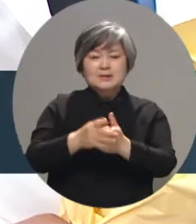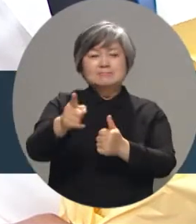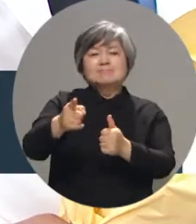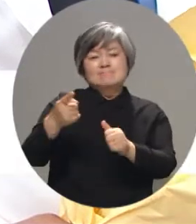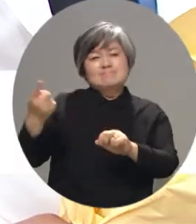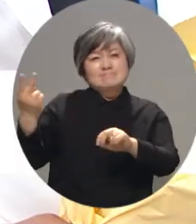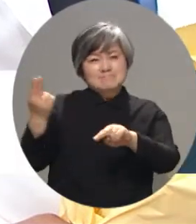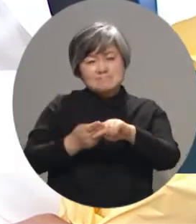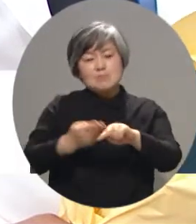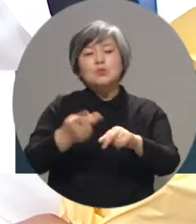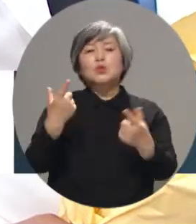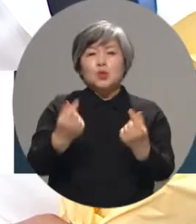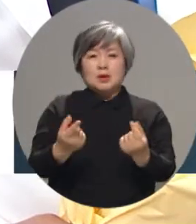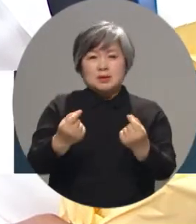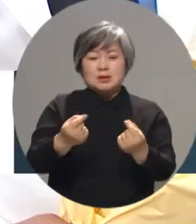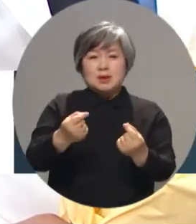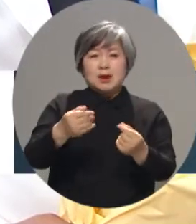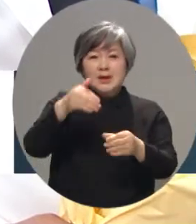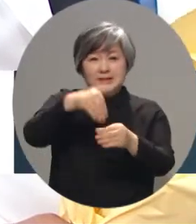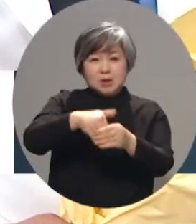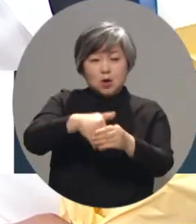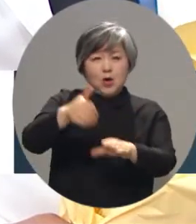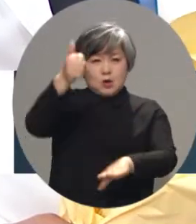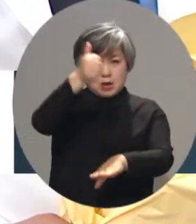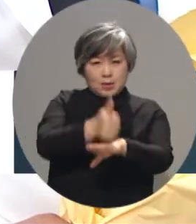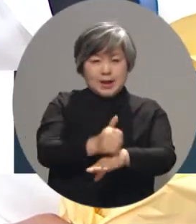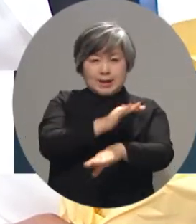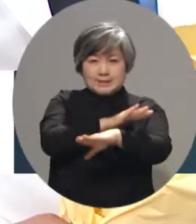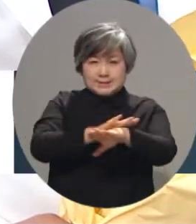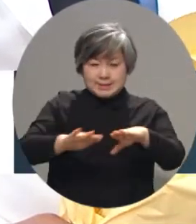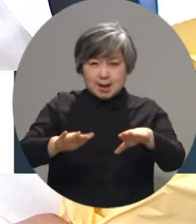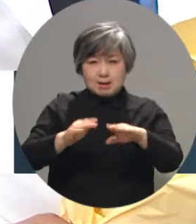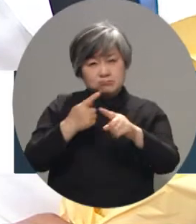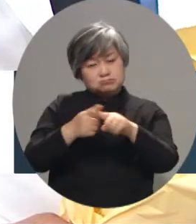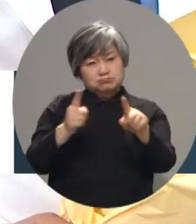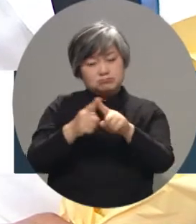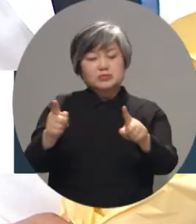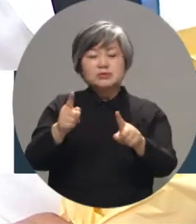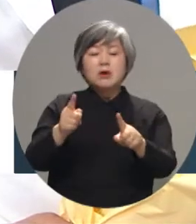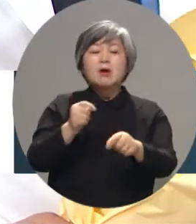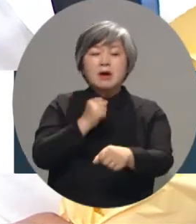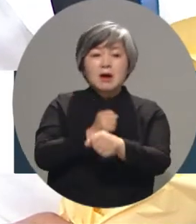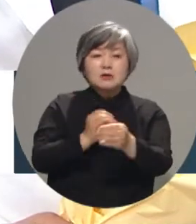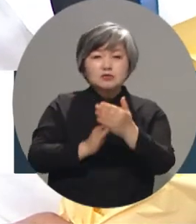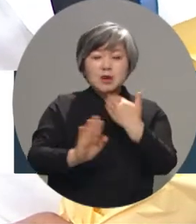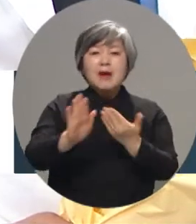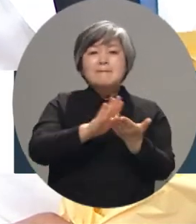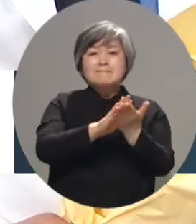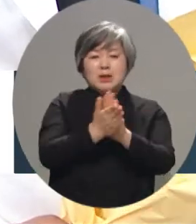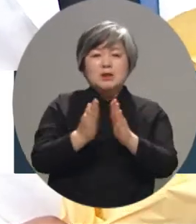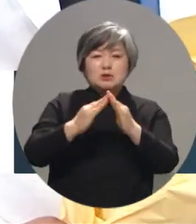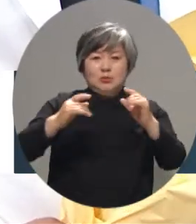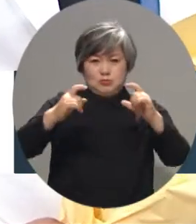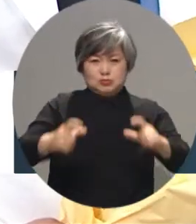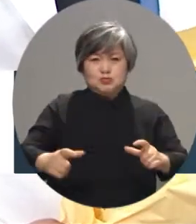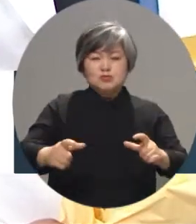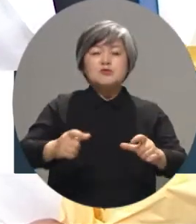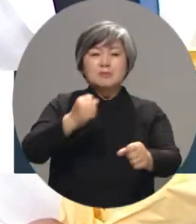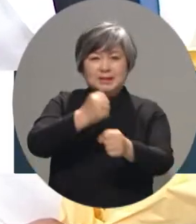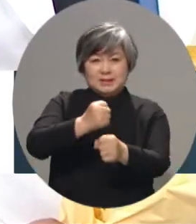채찍이라고 생각합니다. 선거 결과를 잘 분석해서 앞으로 변화된 전북을 만들어